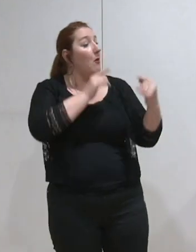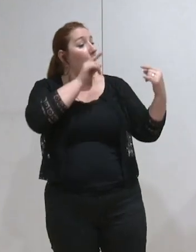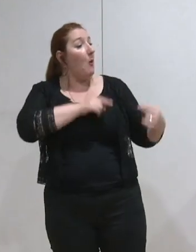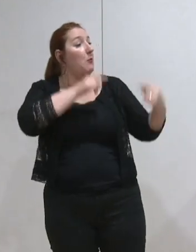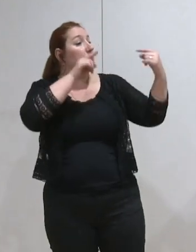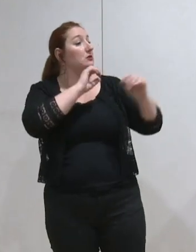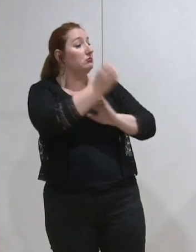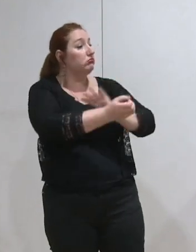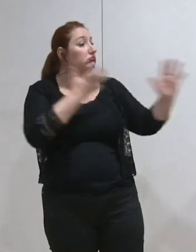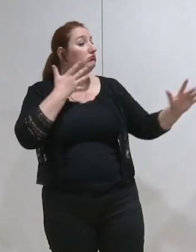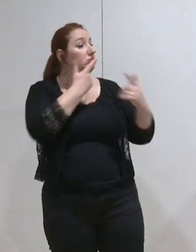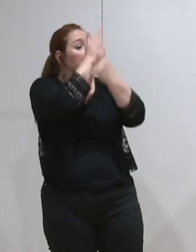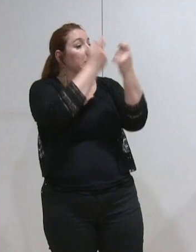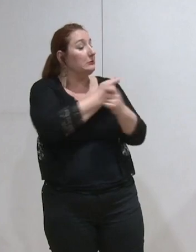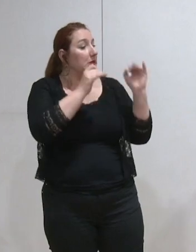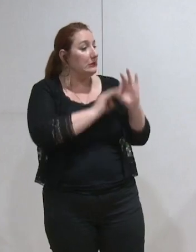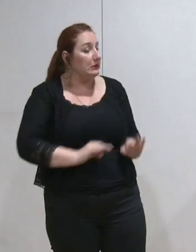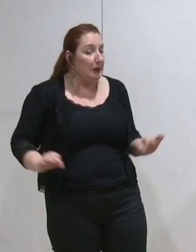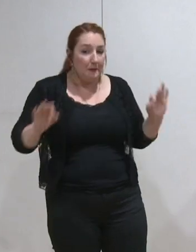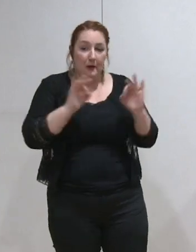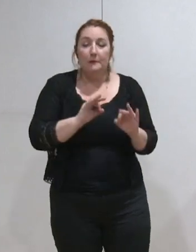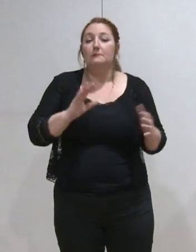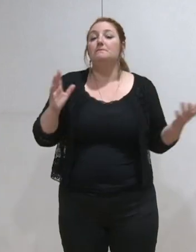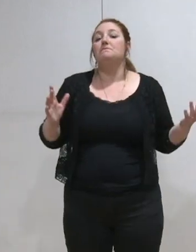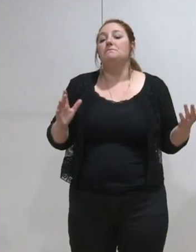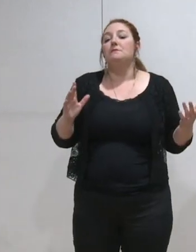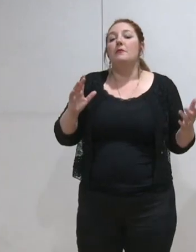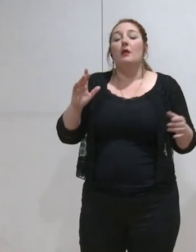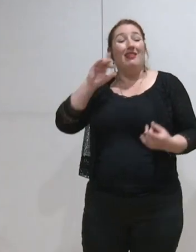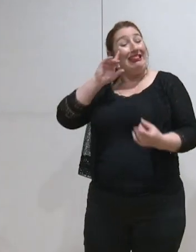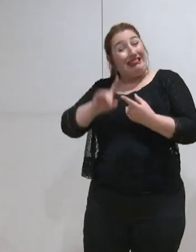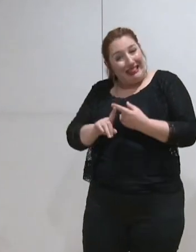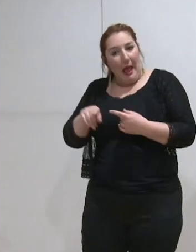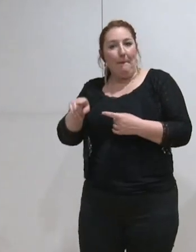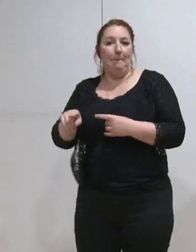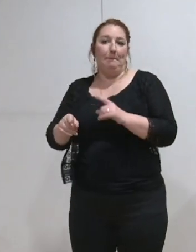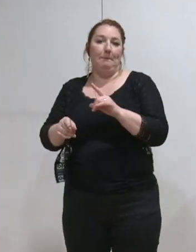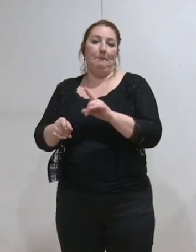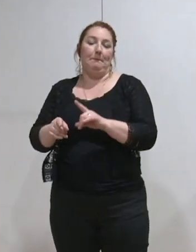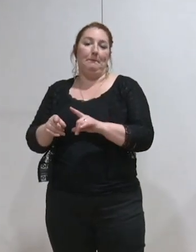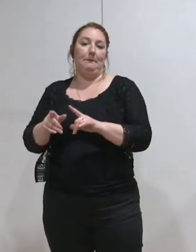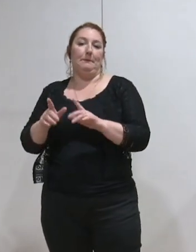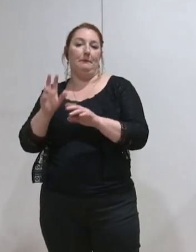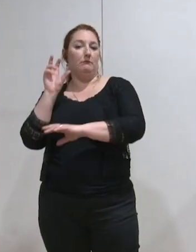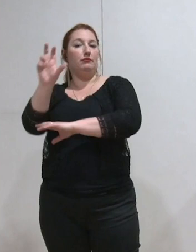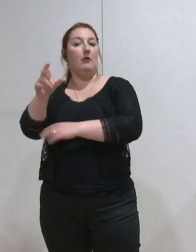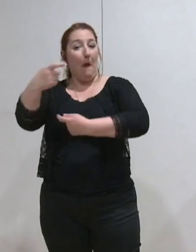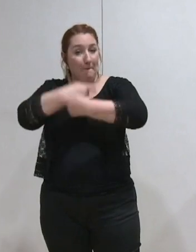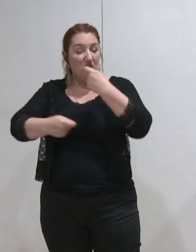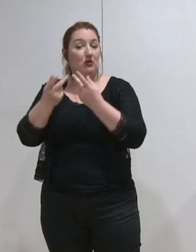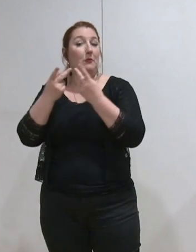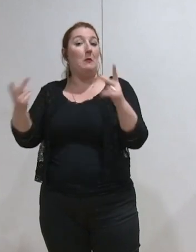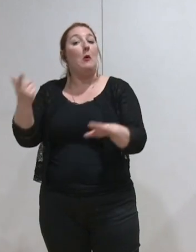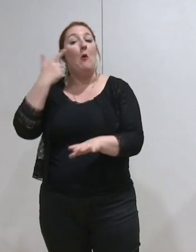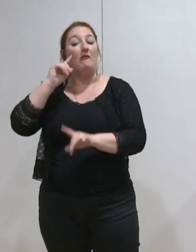respectée sur le fond nous aurons l'occasion d'y revenir au mois de mai quand la proposition sera finalisée mais